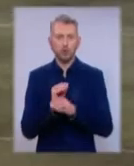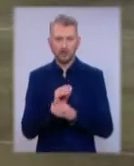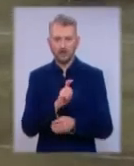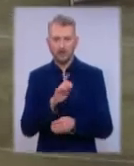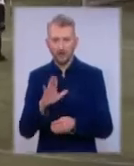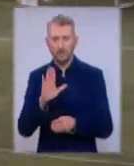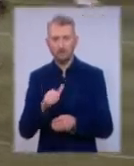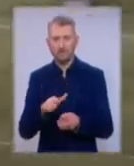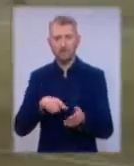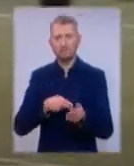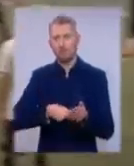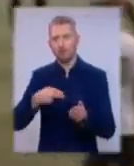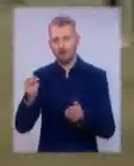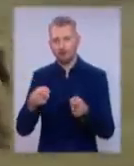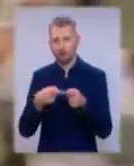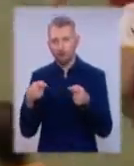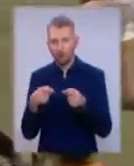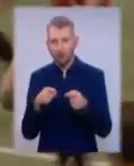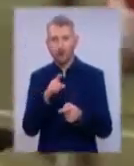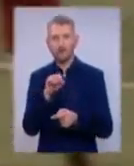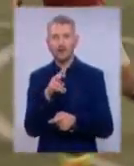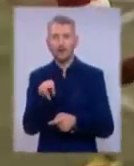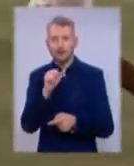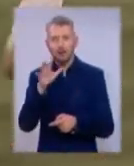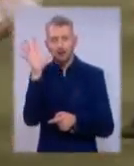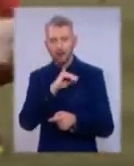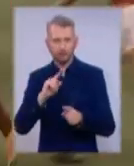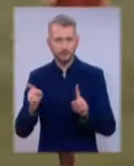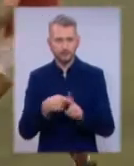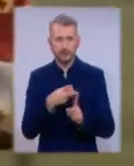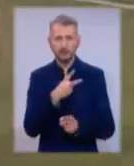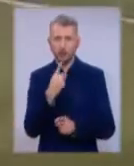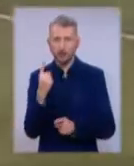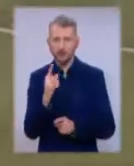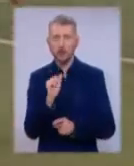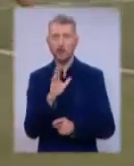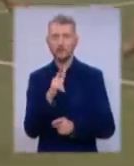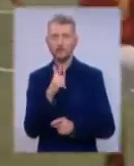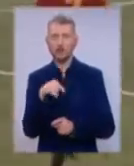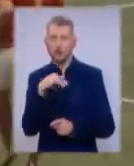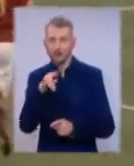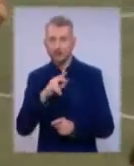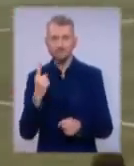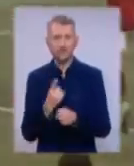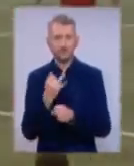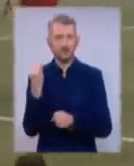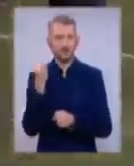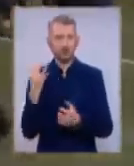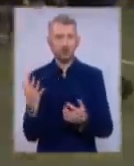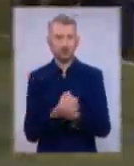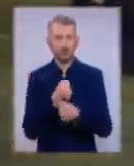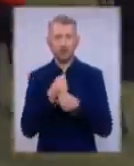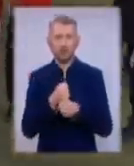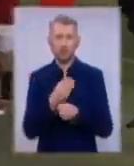кутового Сергію Зелді вдалося проштовхнути переможний м'яч. 2-1, «Авангард» вперше в історії здобуває Кубок